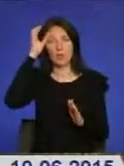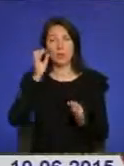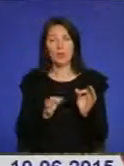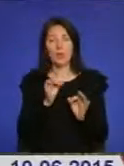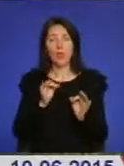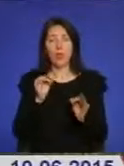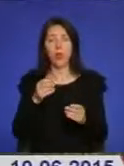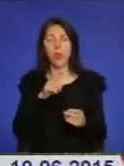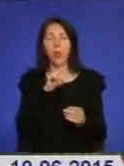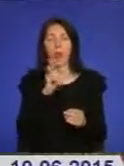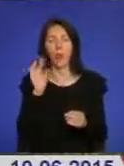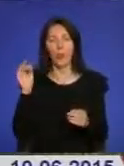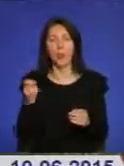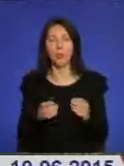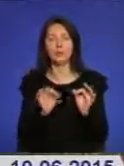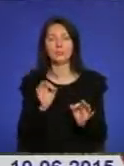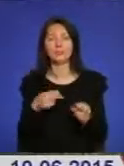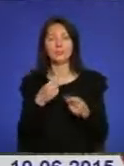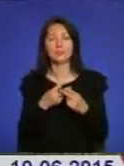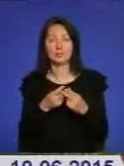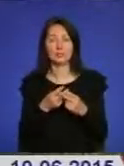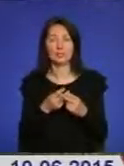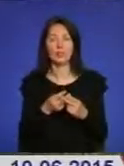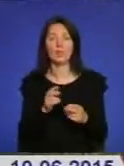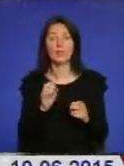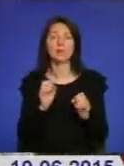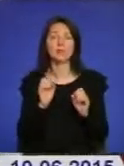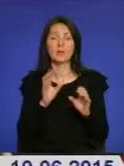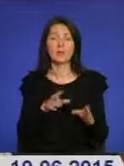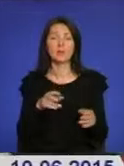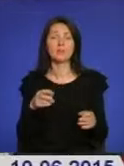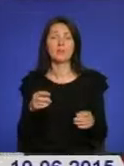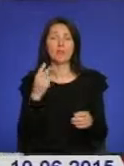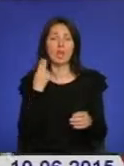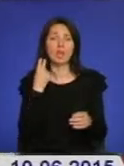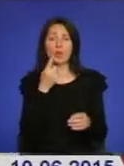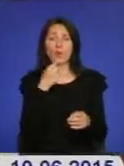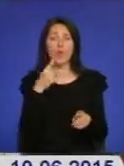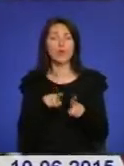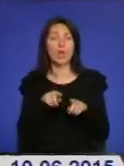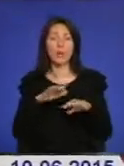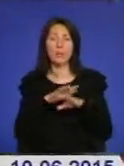з Баразької виправної колонії планують складати тестування з математики та англійської мови. Проте